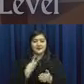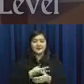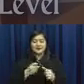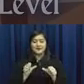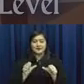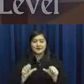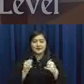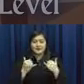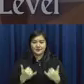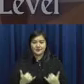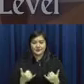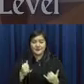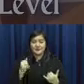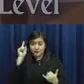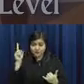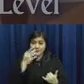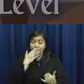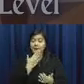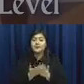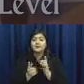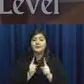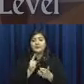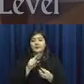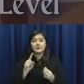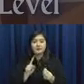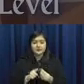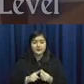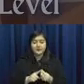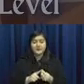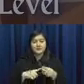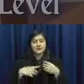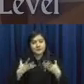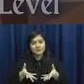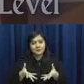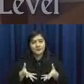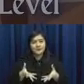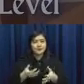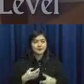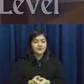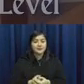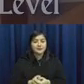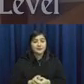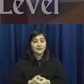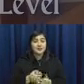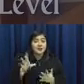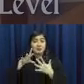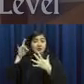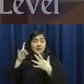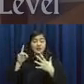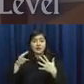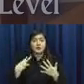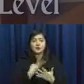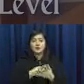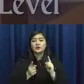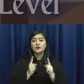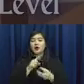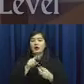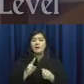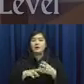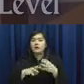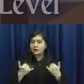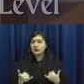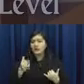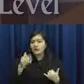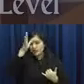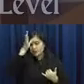ating programa. Napakaganda ng mga discussions sa pinag-uusapan natin dito mga kapatid, lalo-lalo na usaping lalaki ito para sa atin ito, mga fathers, leaders